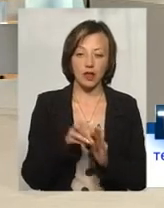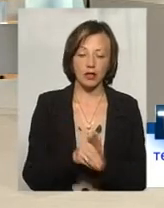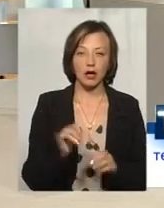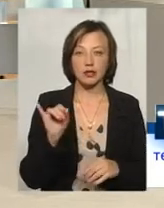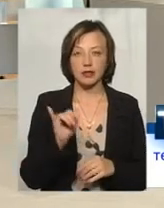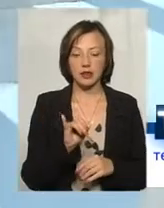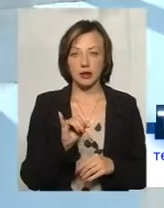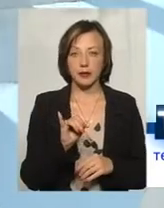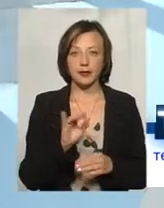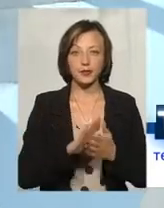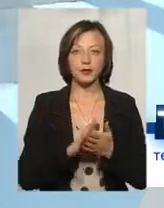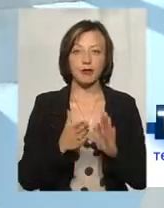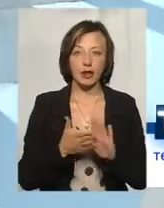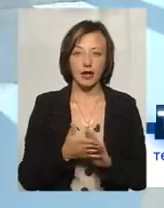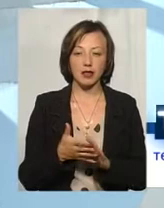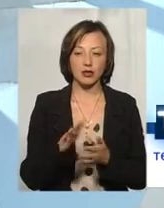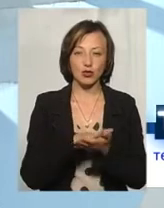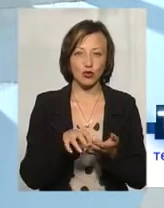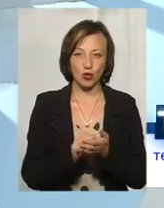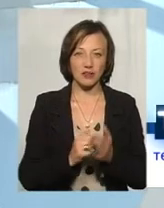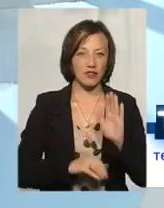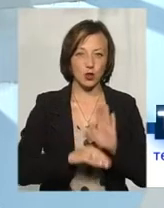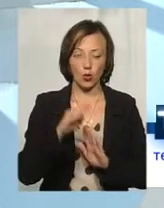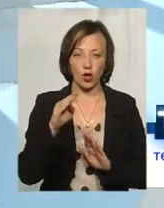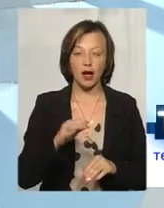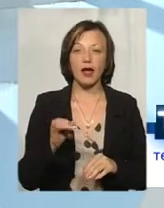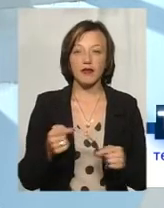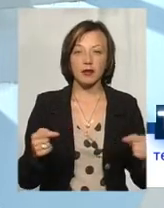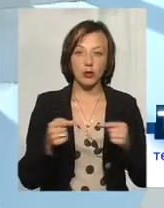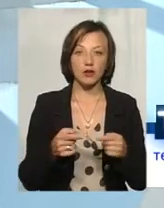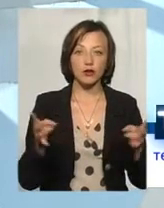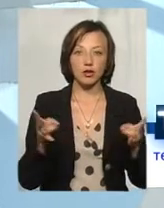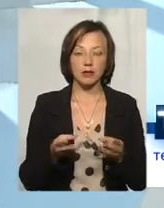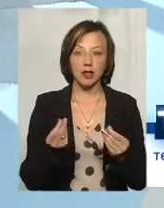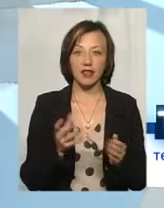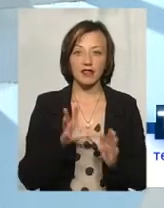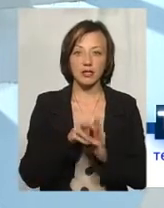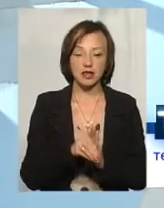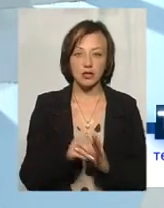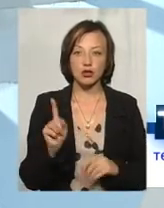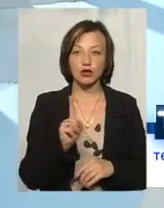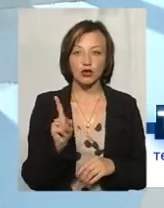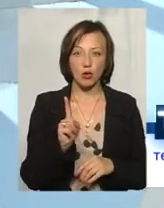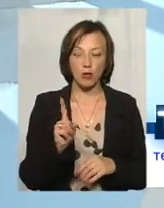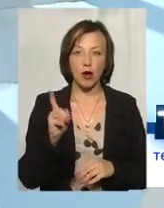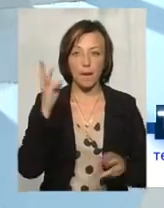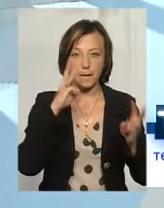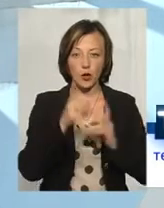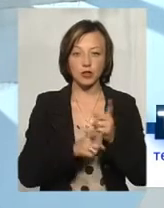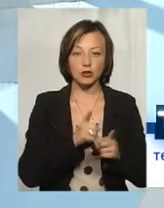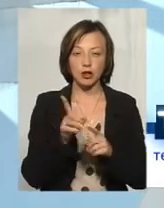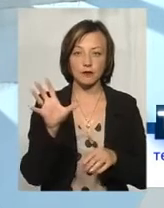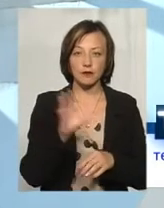і стан, і знос його дуже високий. Відповідно, потрібні інвестиції, щоб модернізувати цю